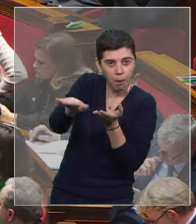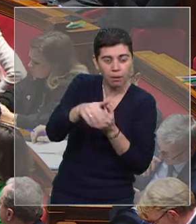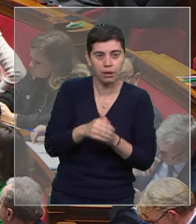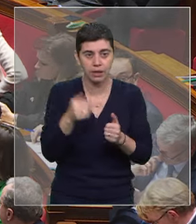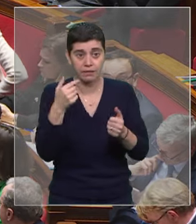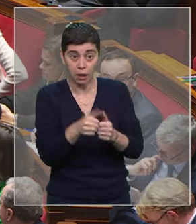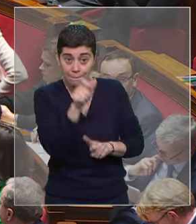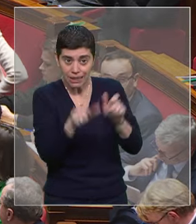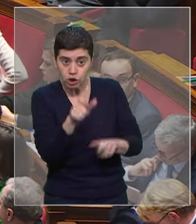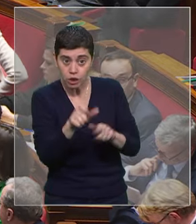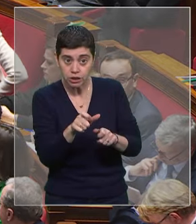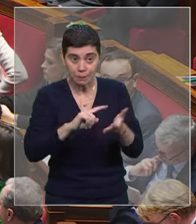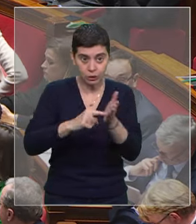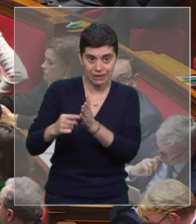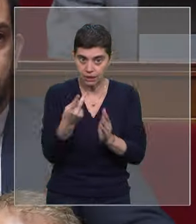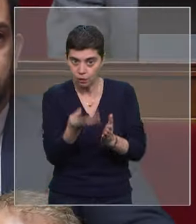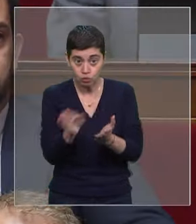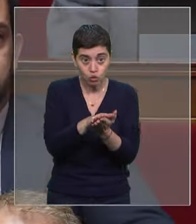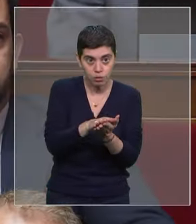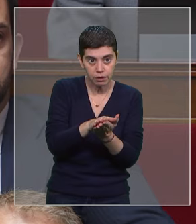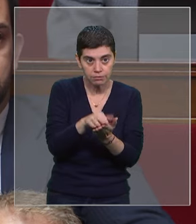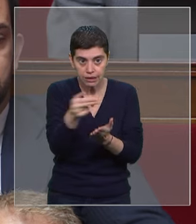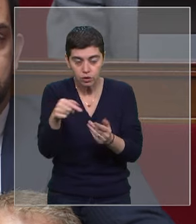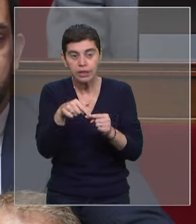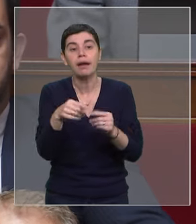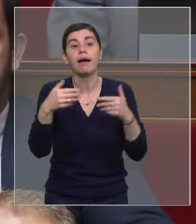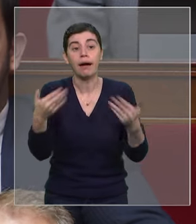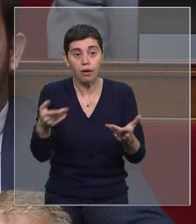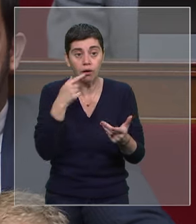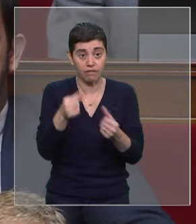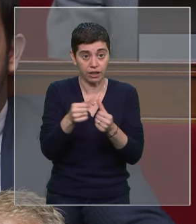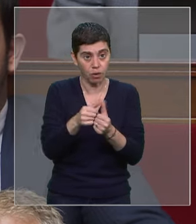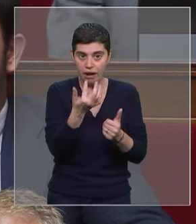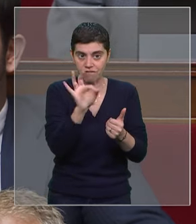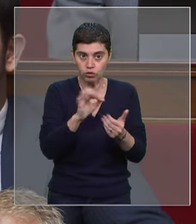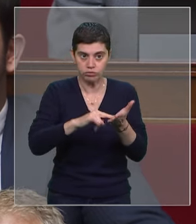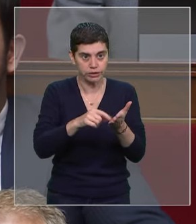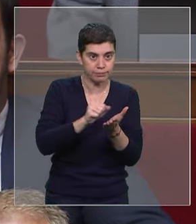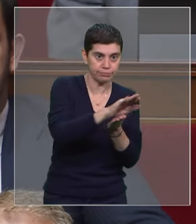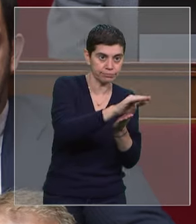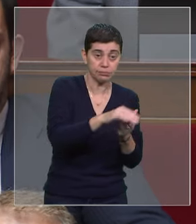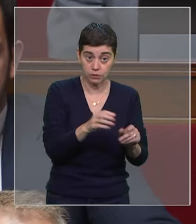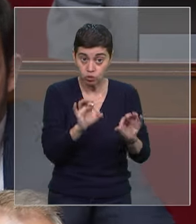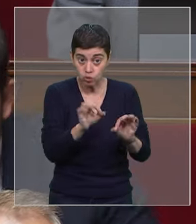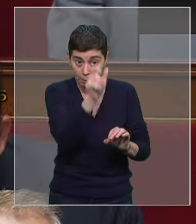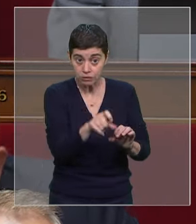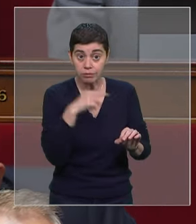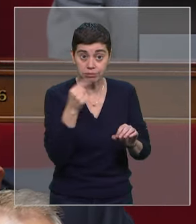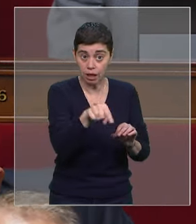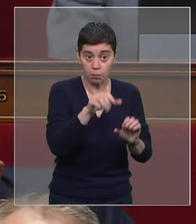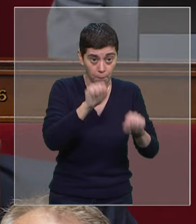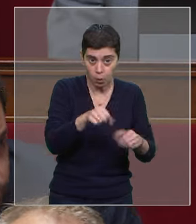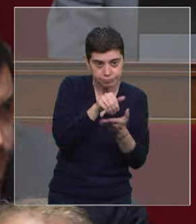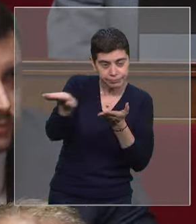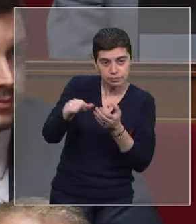les binationaux, comme c'est le cas du terroriste Dupont Birakem, puis les expulser. Poursuivre les nationaux